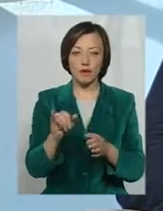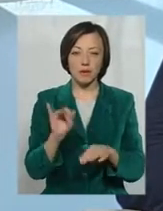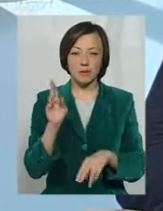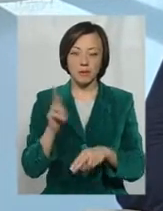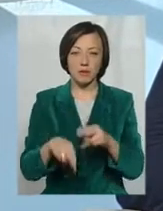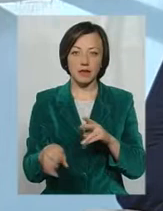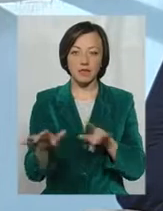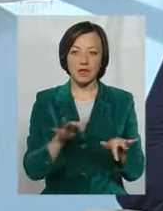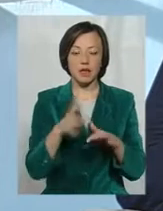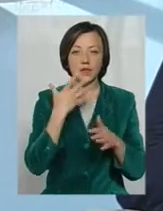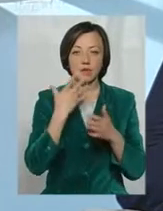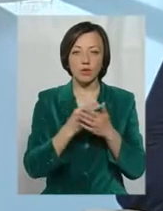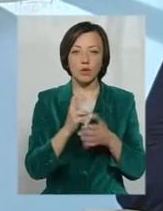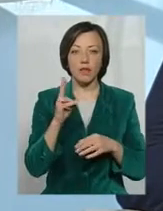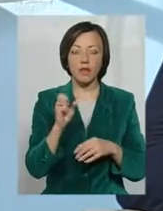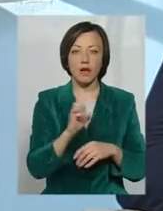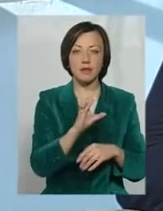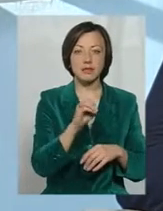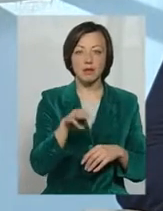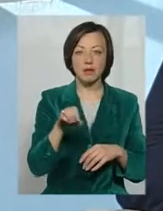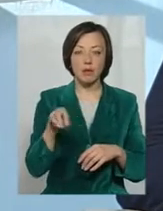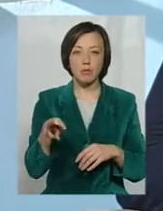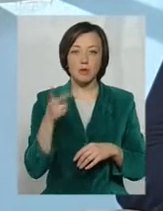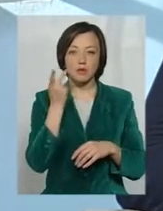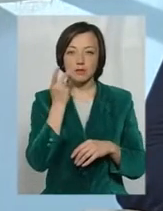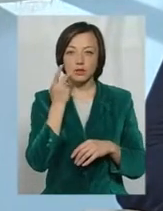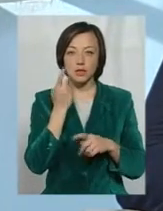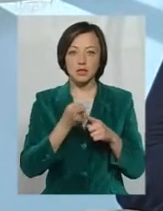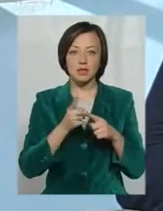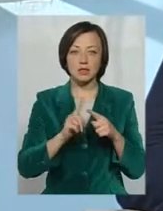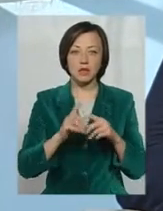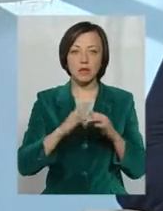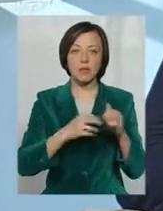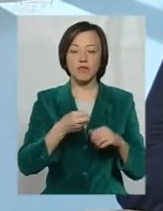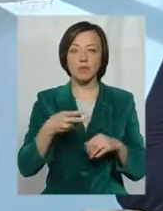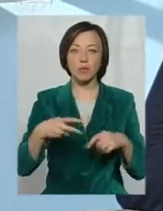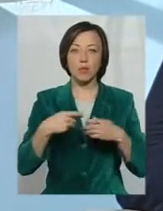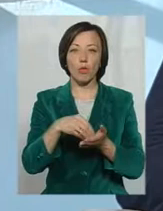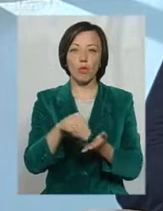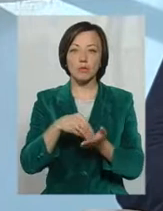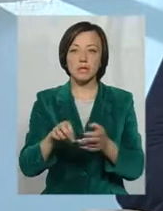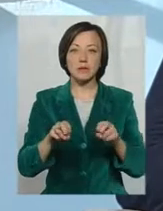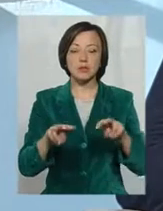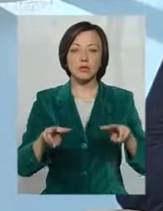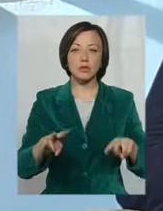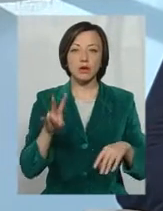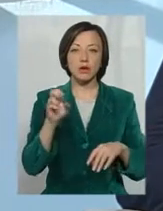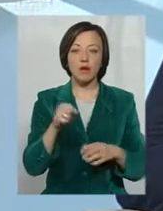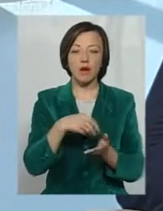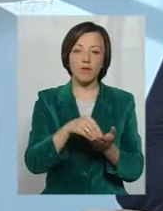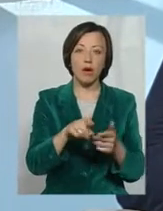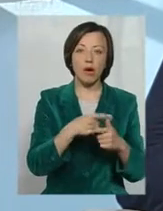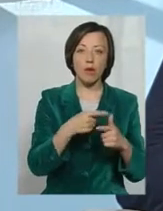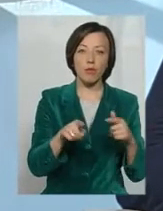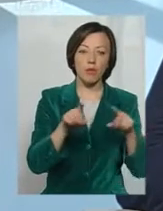припинив діяльність свою на СЕТАМі. Це зазвичай професійні покупці, які спеціалізуються на викупі або